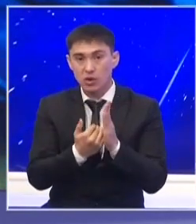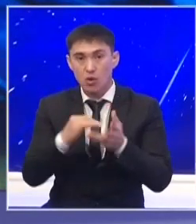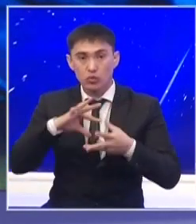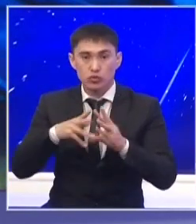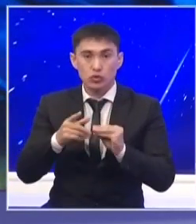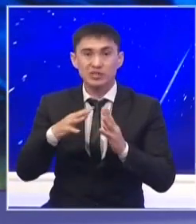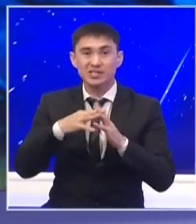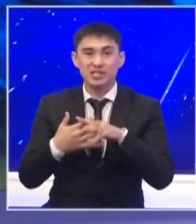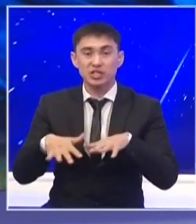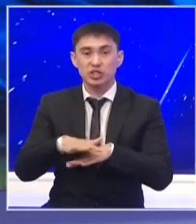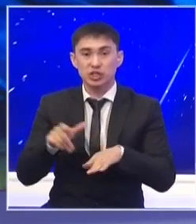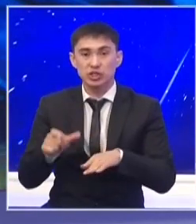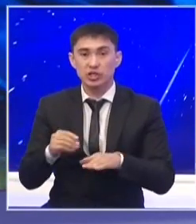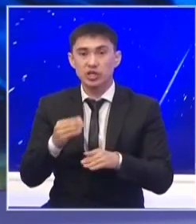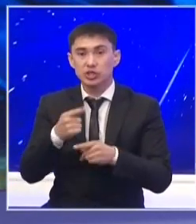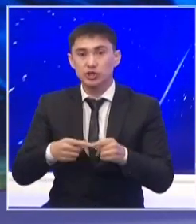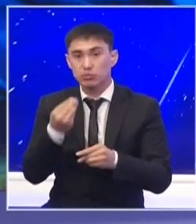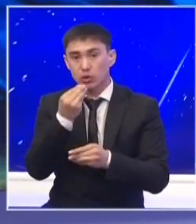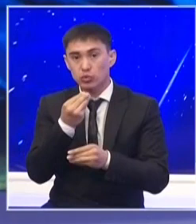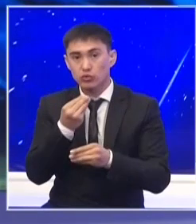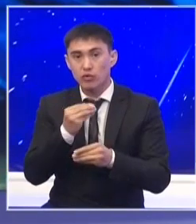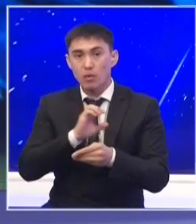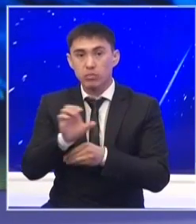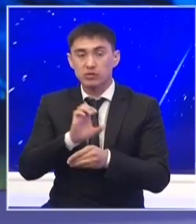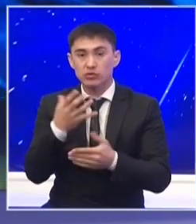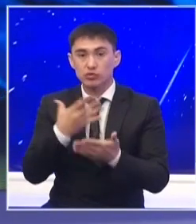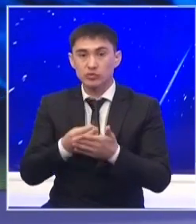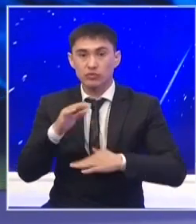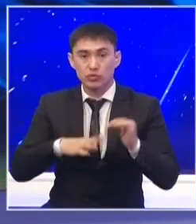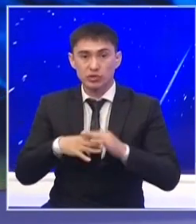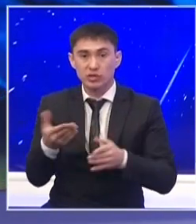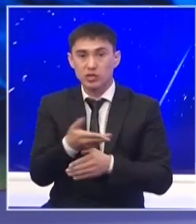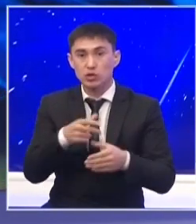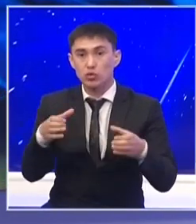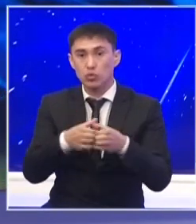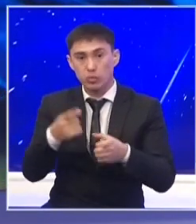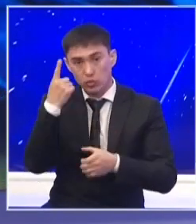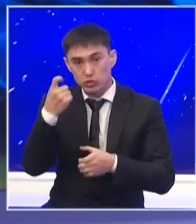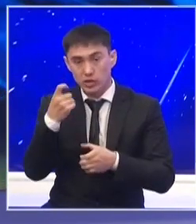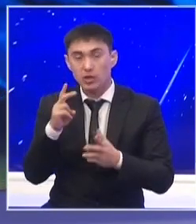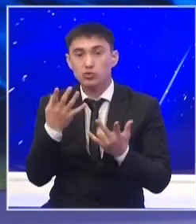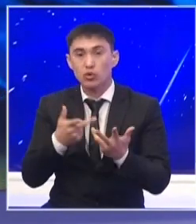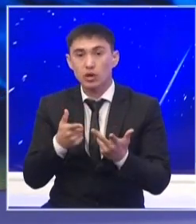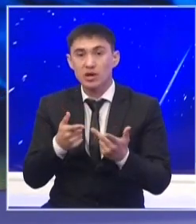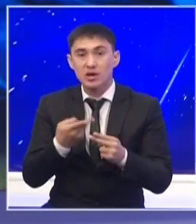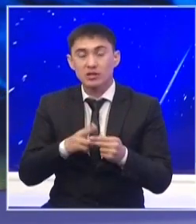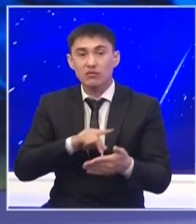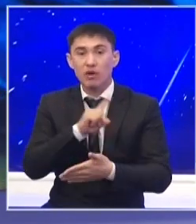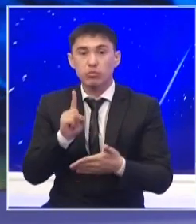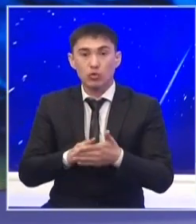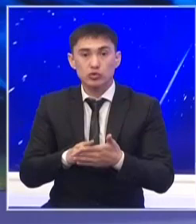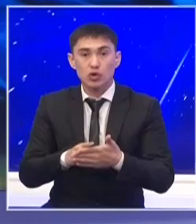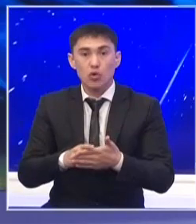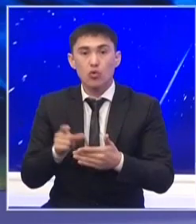что сельские жители часть продуктов питания производят собственноручно, наша съемочная группа решила узнать, насколько остро стоит этот вопрос